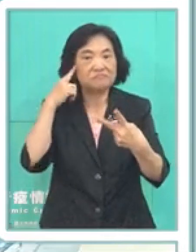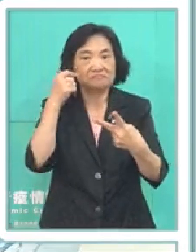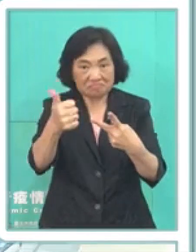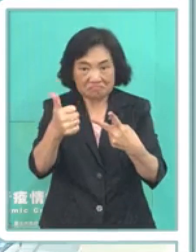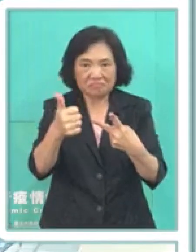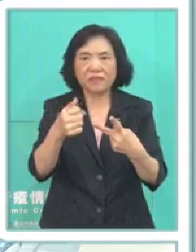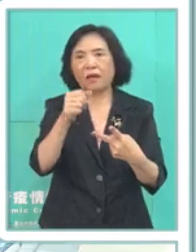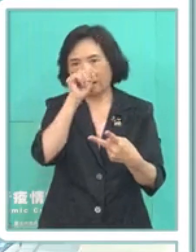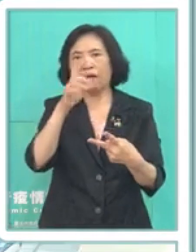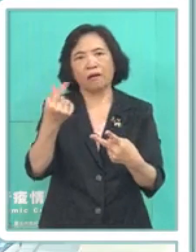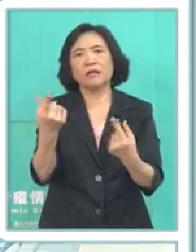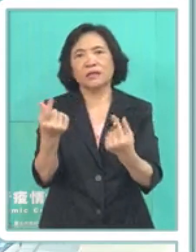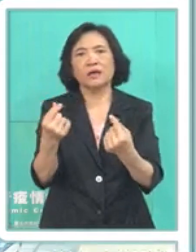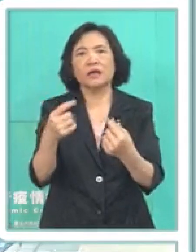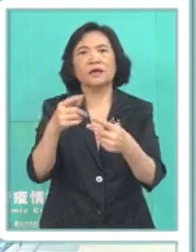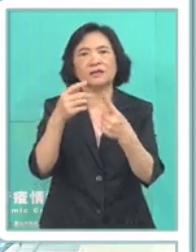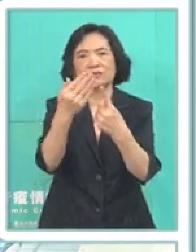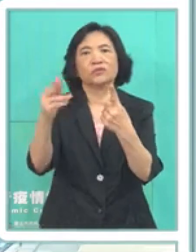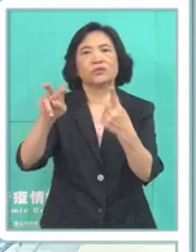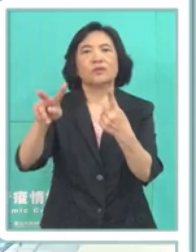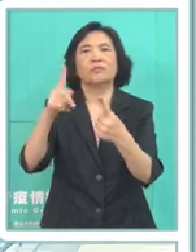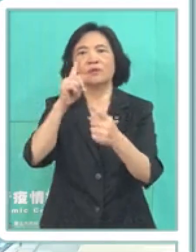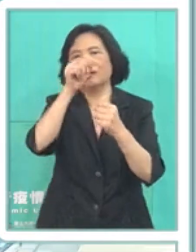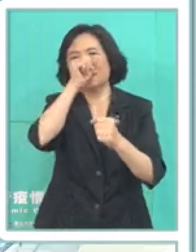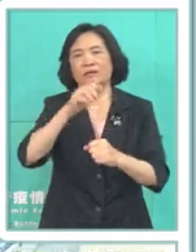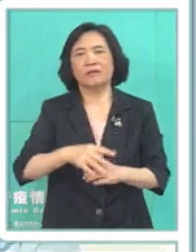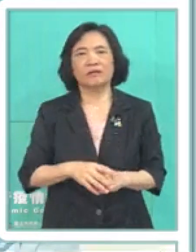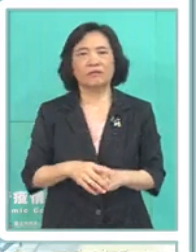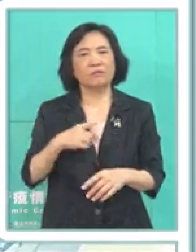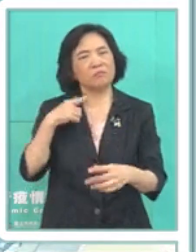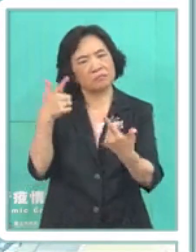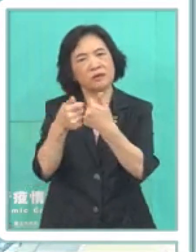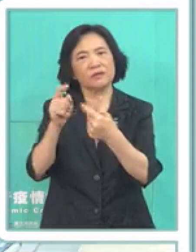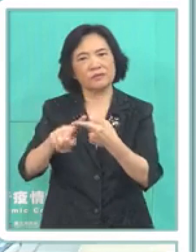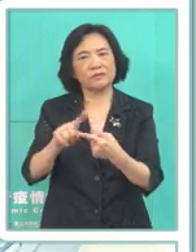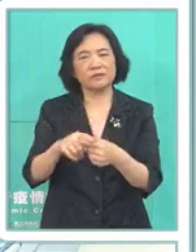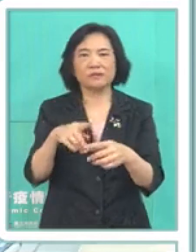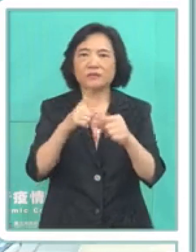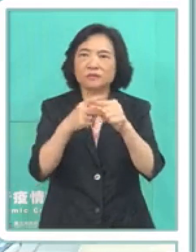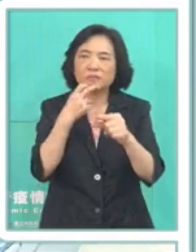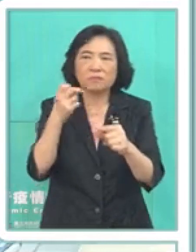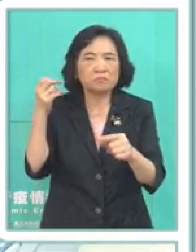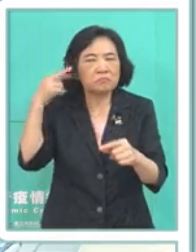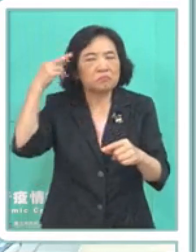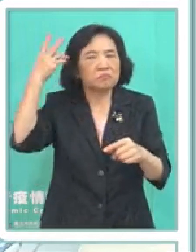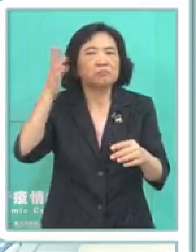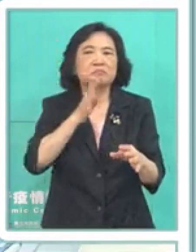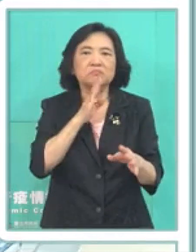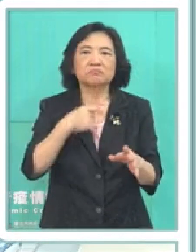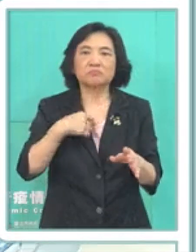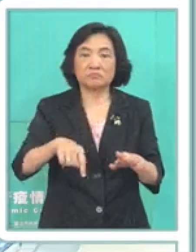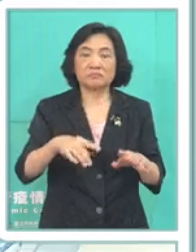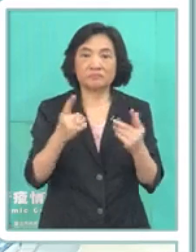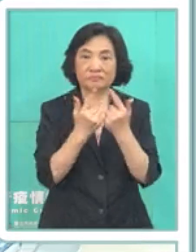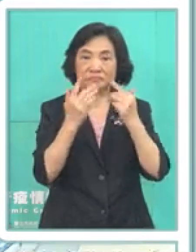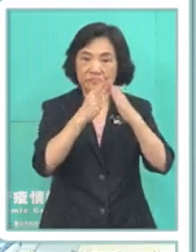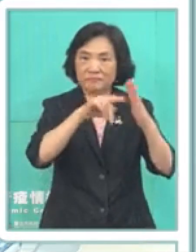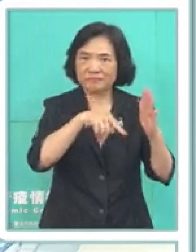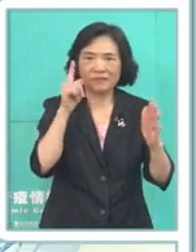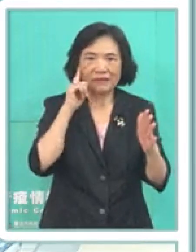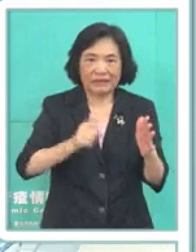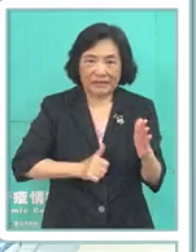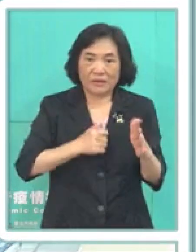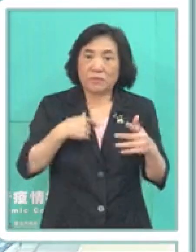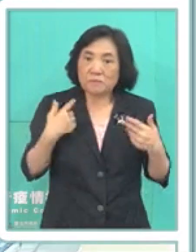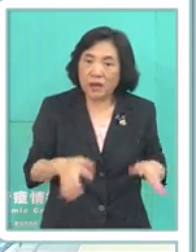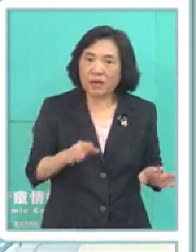同一个系统，这样我们觉得是比较合适。那所以大概中央也了解到我们地方实际执行上的经